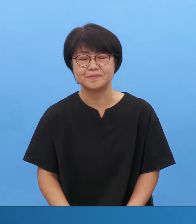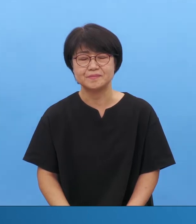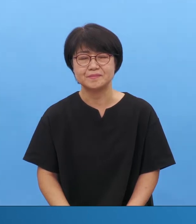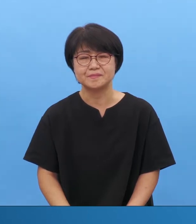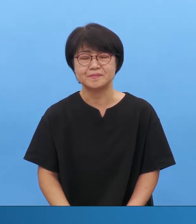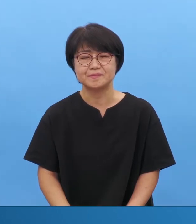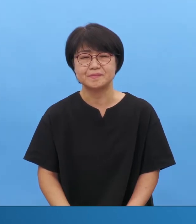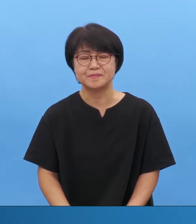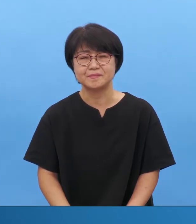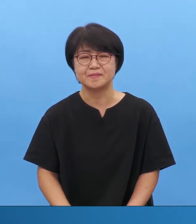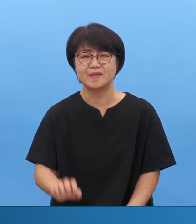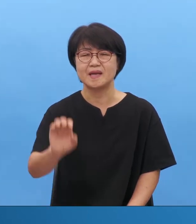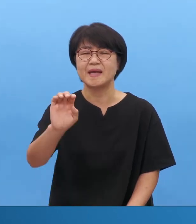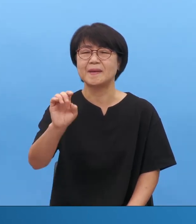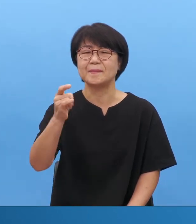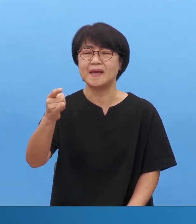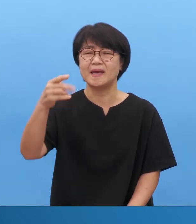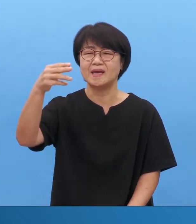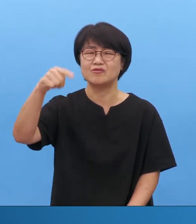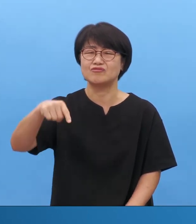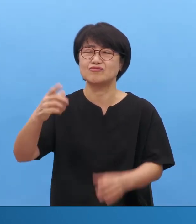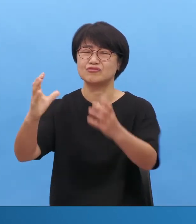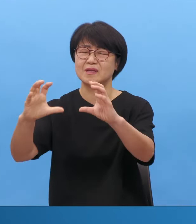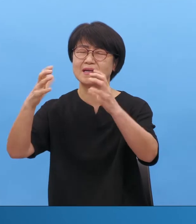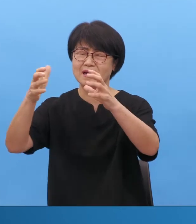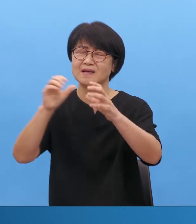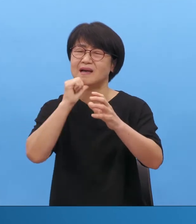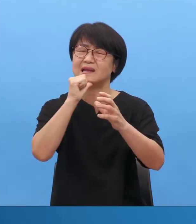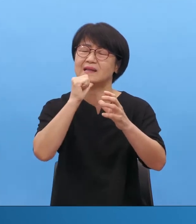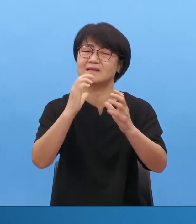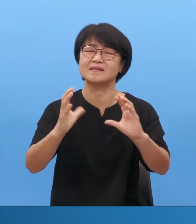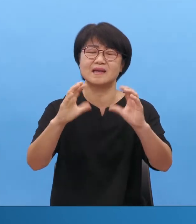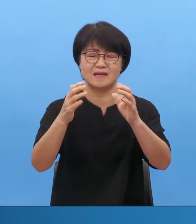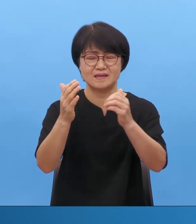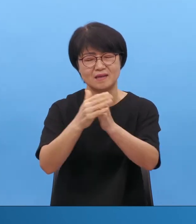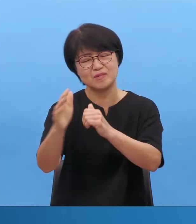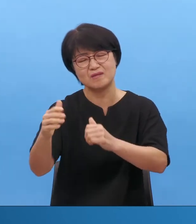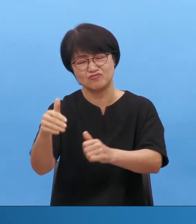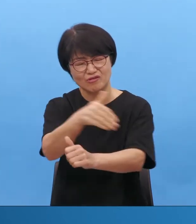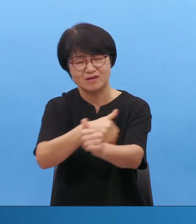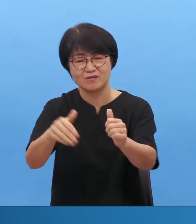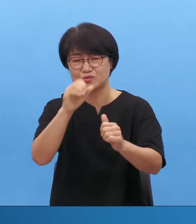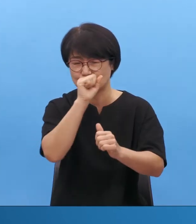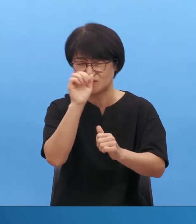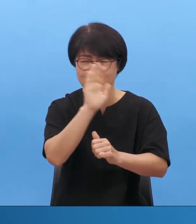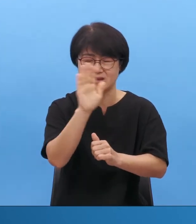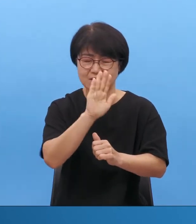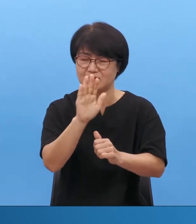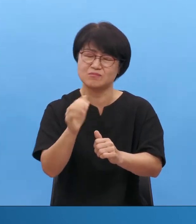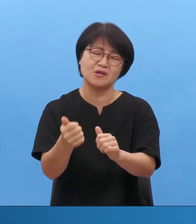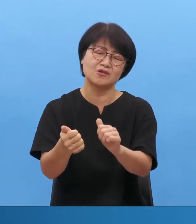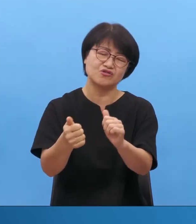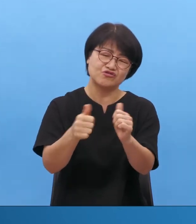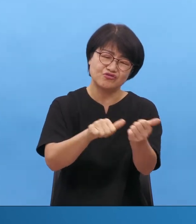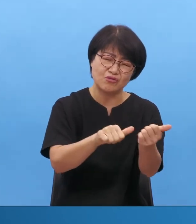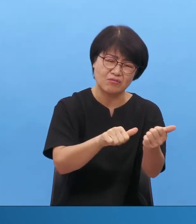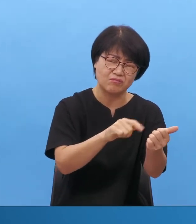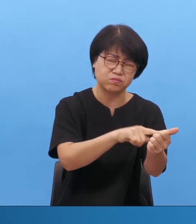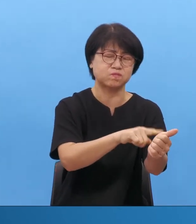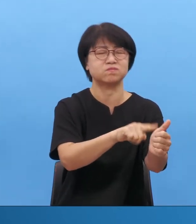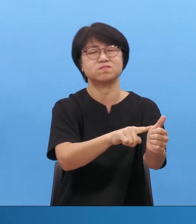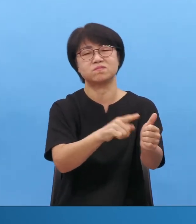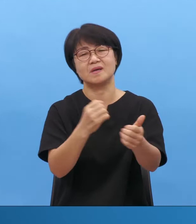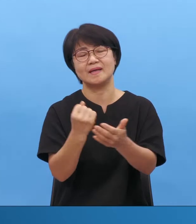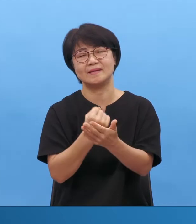안 되고 하니까 안타깝게 뭐 돌아가실 뻔했어요. And unfortunately, because the atmosphere there, the hygienes there in Peru is not the greatest, we see one person who